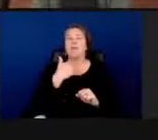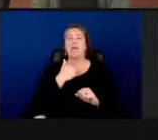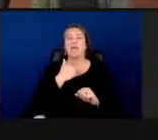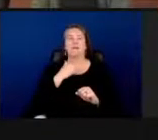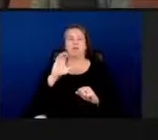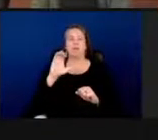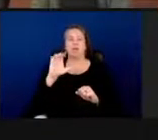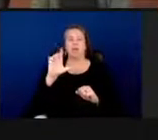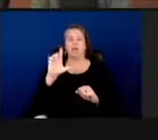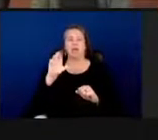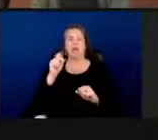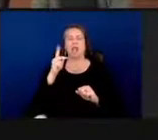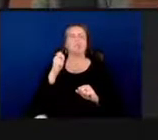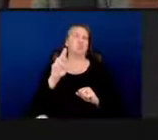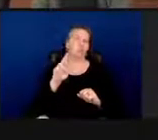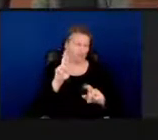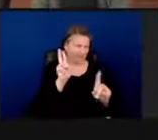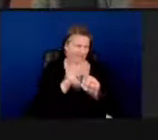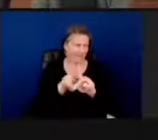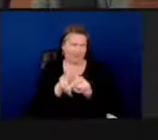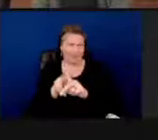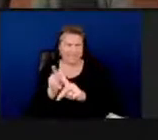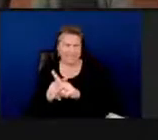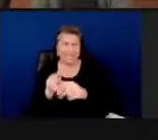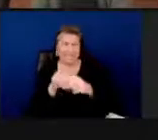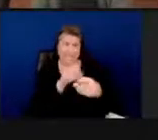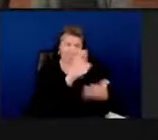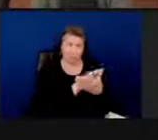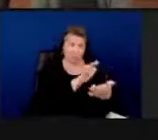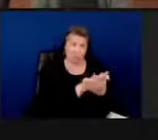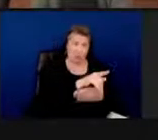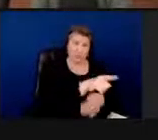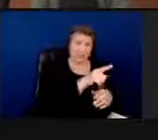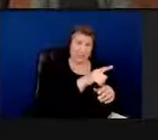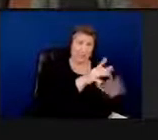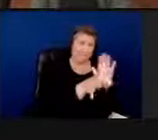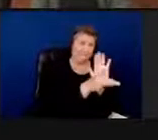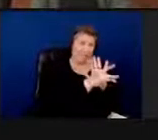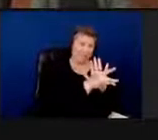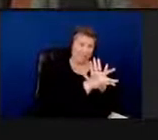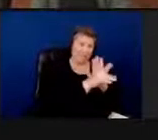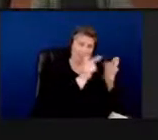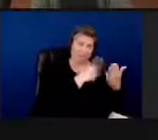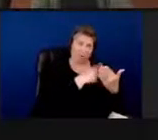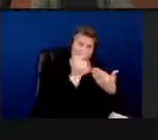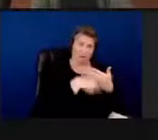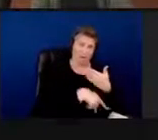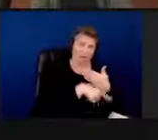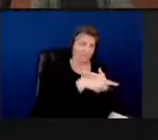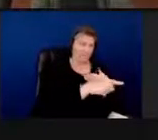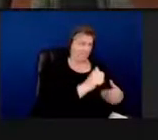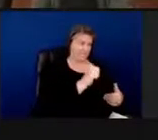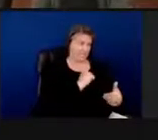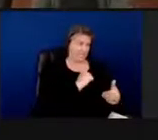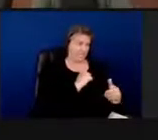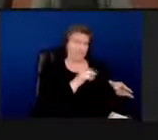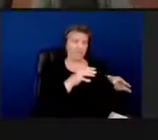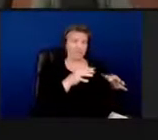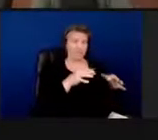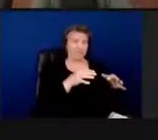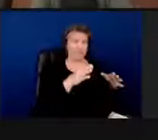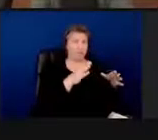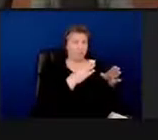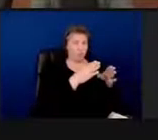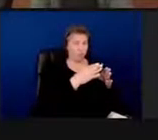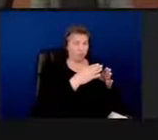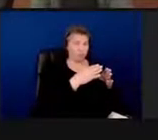Tumekuwa na matukio ambapo baadhi ya shule zimekuwa na mafunzo haya katika